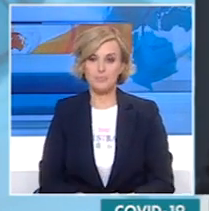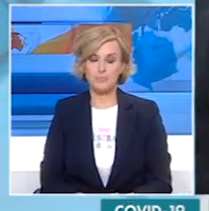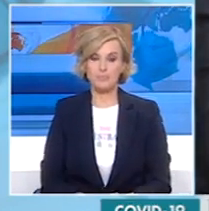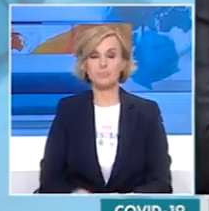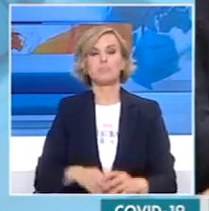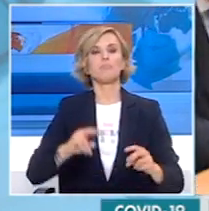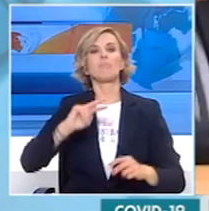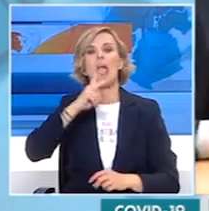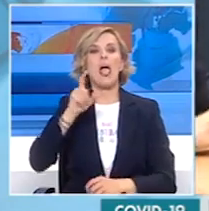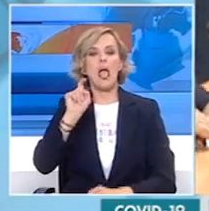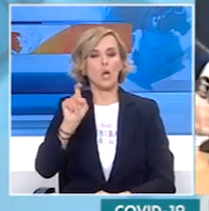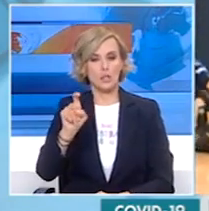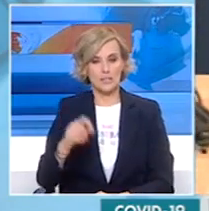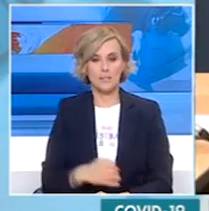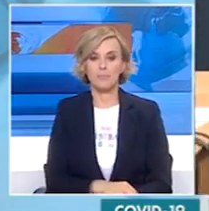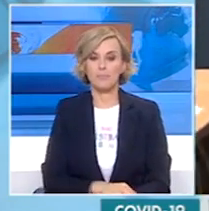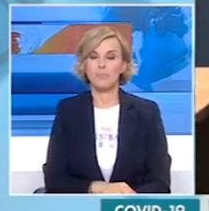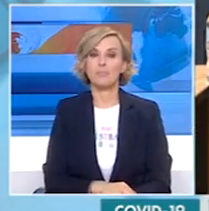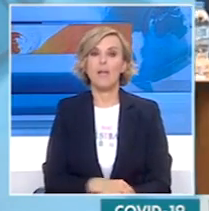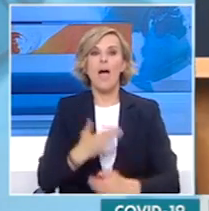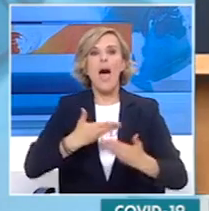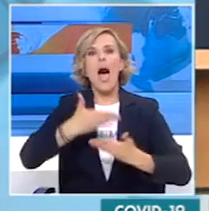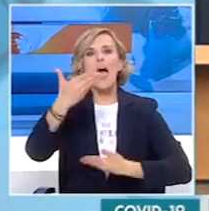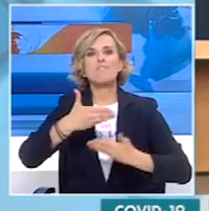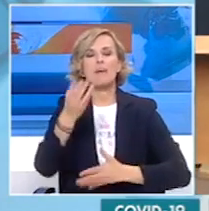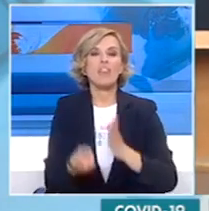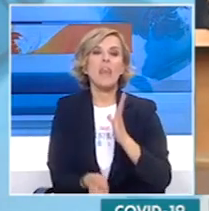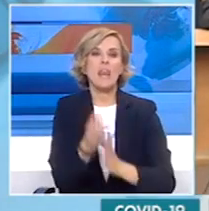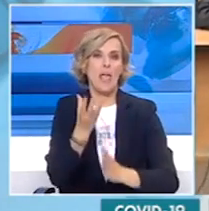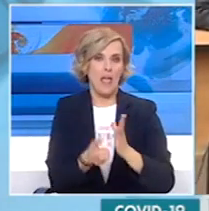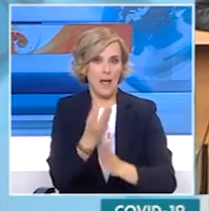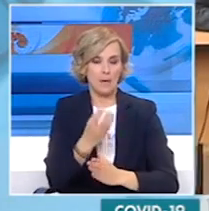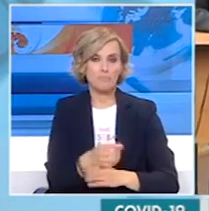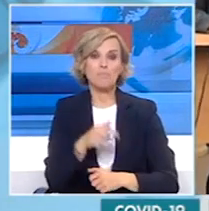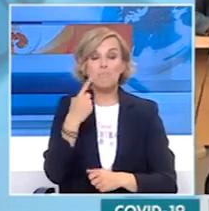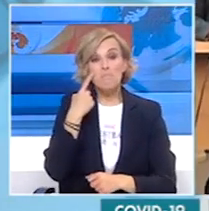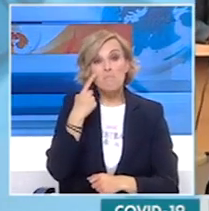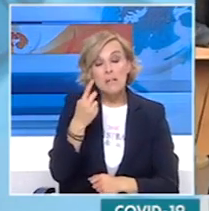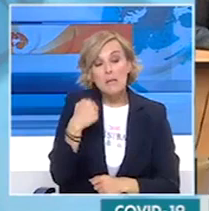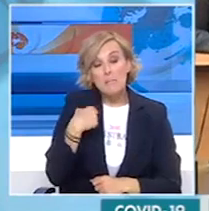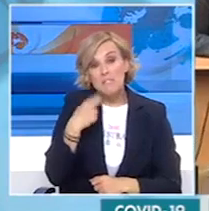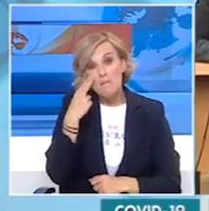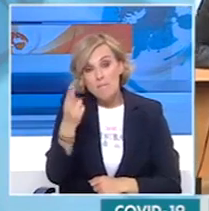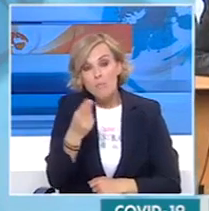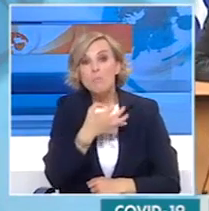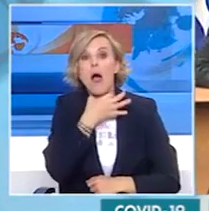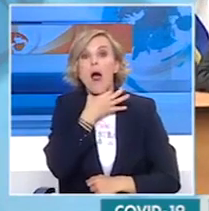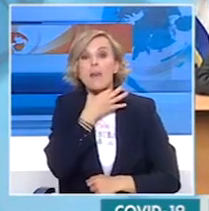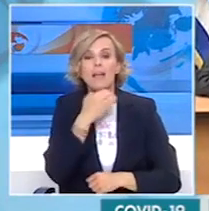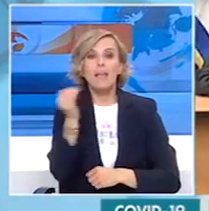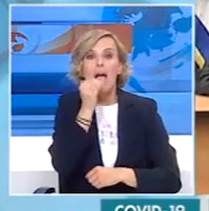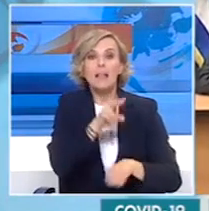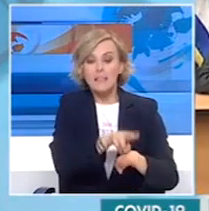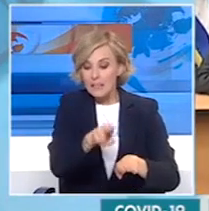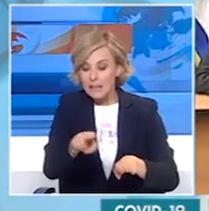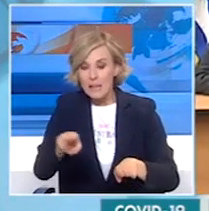Περνάμε σε ερωτήσεις. Κυρία Καϊτανίδη, από την εφημερίδα Τα Νέα. Όσο αυξάνονται οι ανάγκες για νοσηλεία σε ΜΕΘ εξαιτίας της πανδημίας, τόσο αυξάνονται και οι